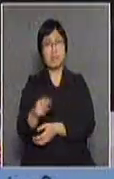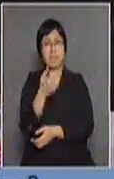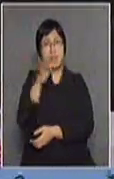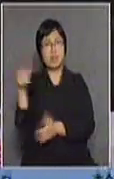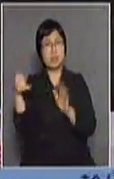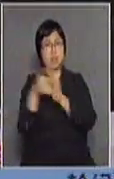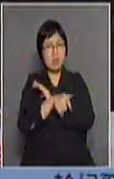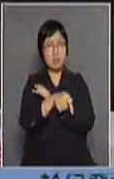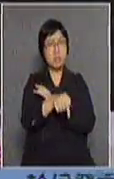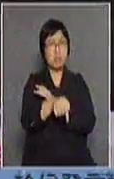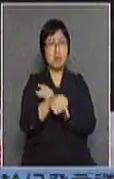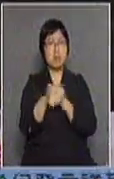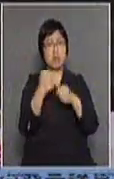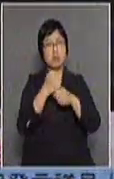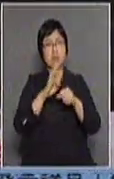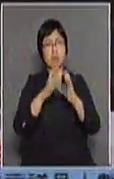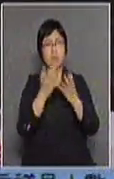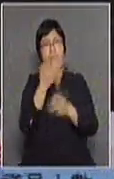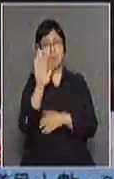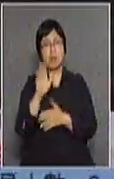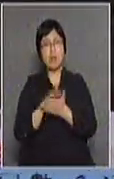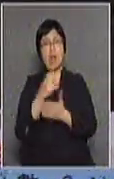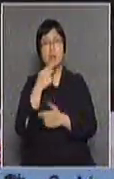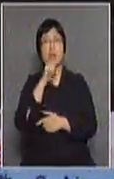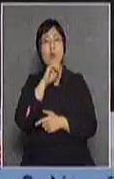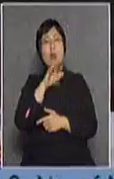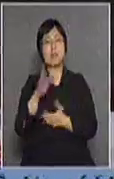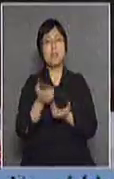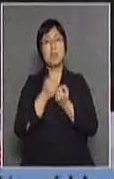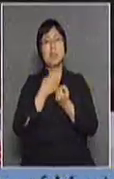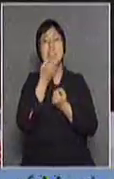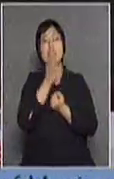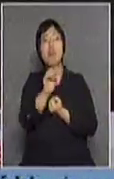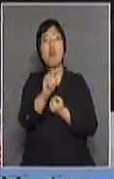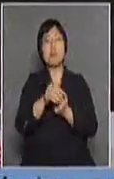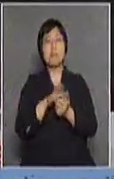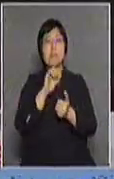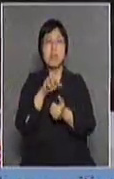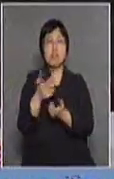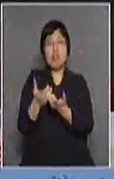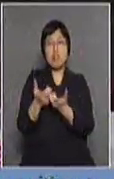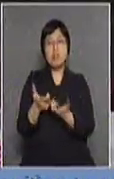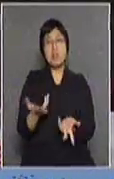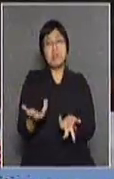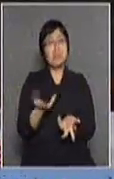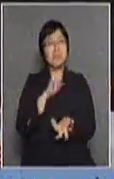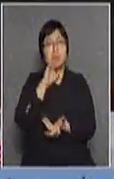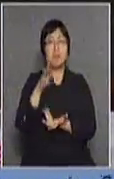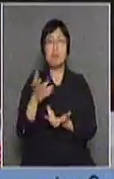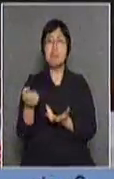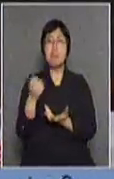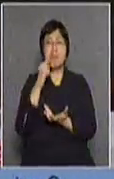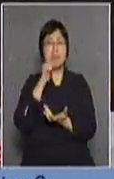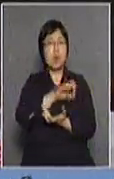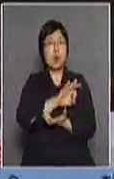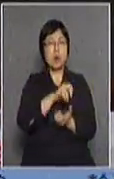入去這些工作小組，但口頭就說可以接受意見，問他拿數字，他又說問人的時候沒有問人的